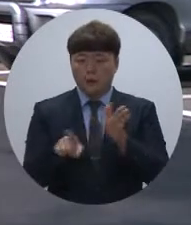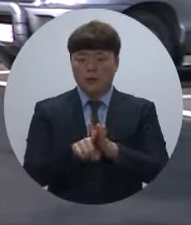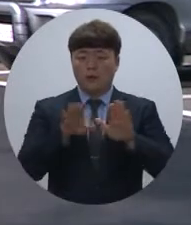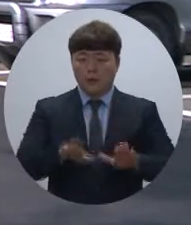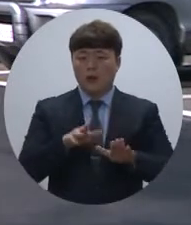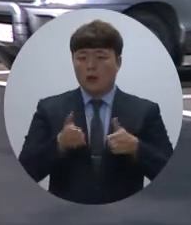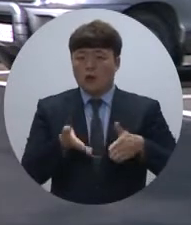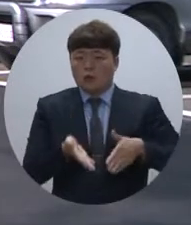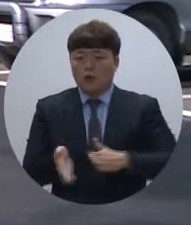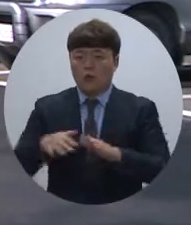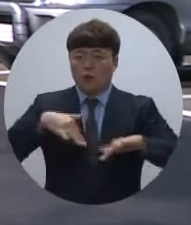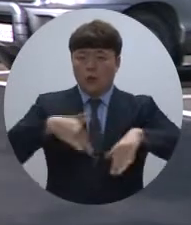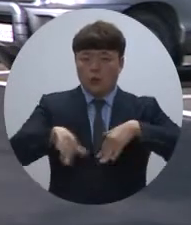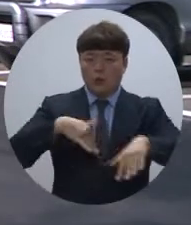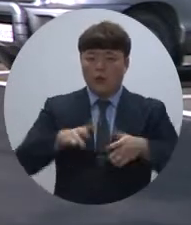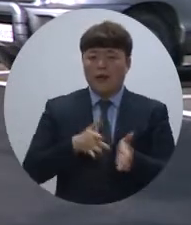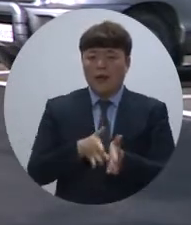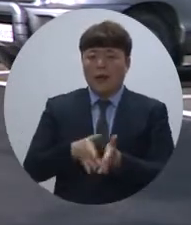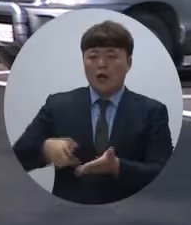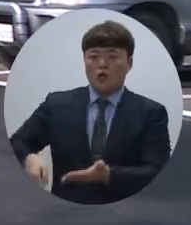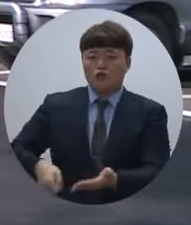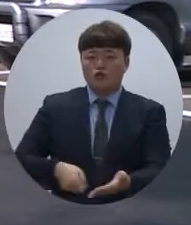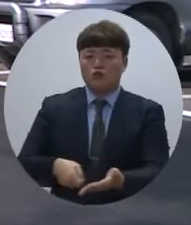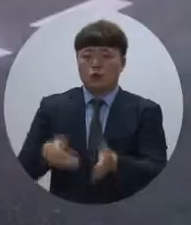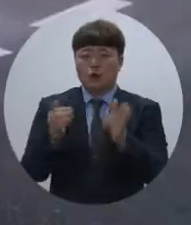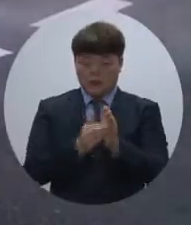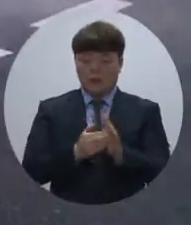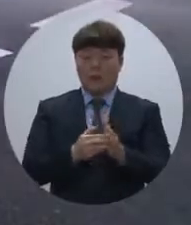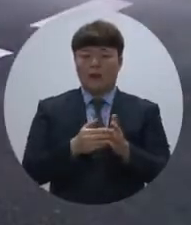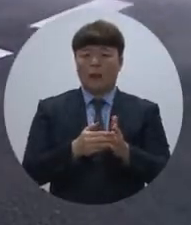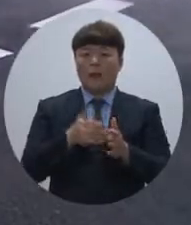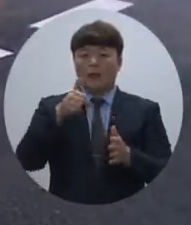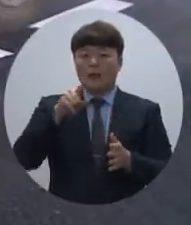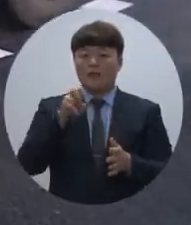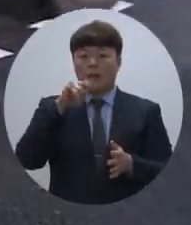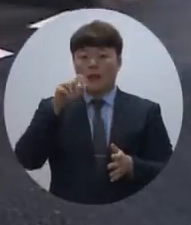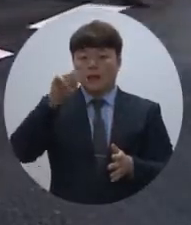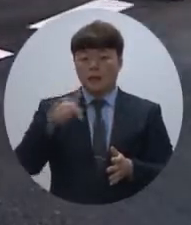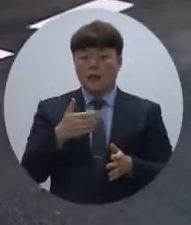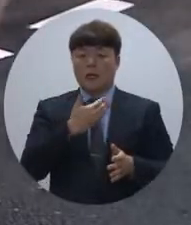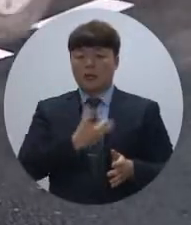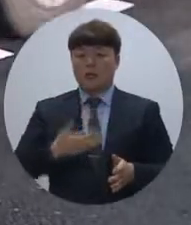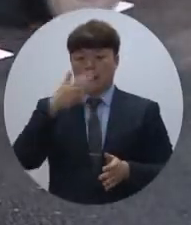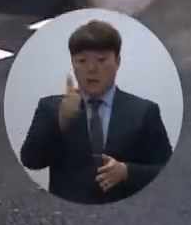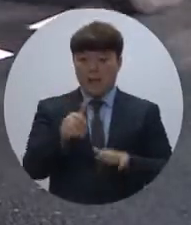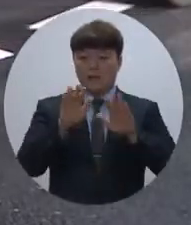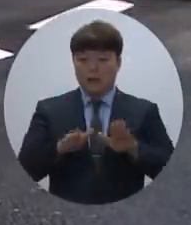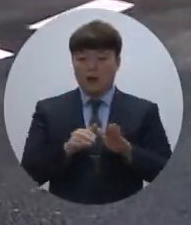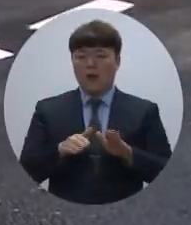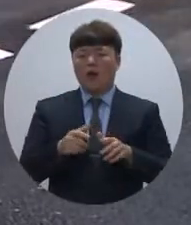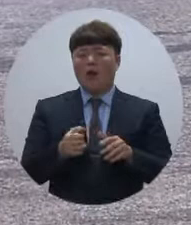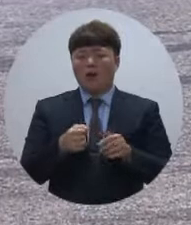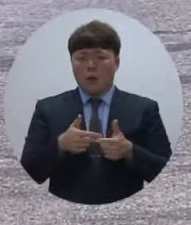도로변 및 골목길 일대에 소독제를 살포했습니다. 김혜식 합천읍장은 주민들은 코로나19 확진자가